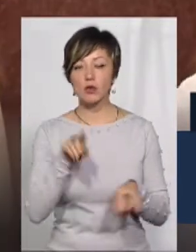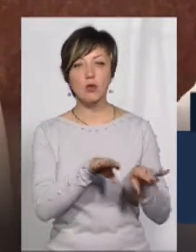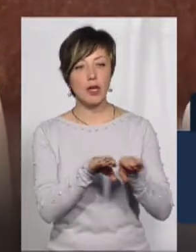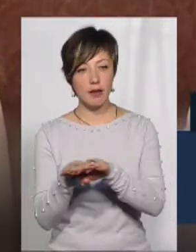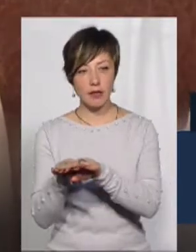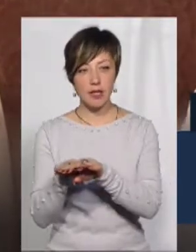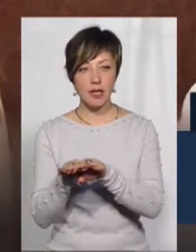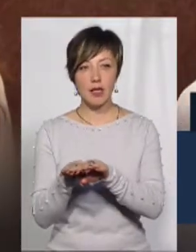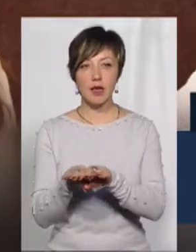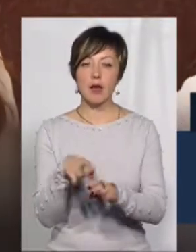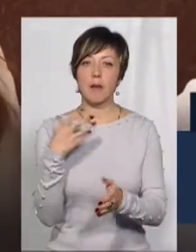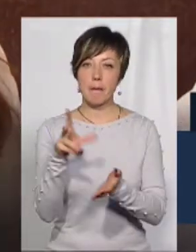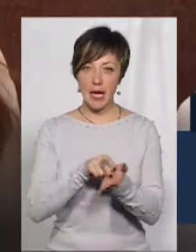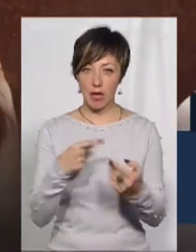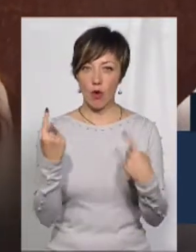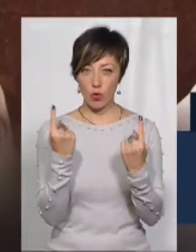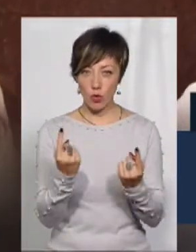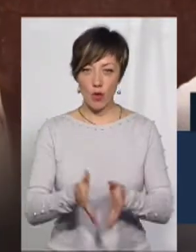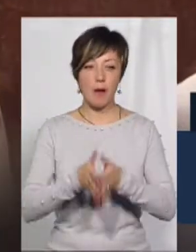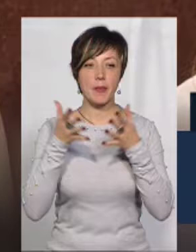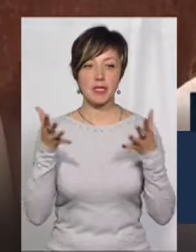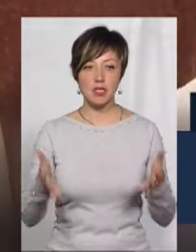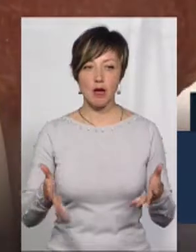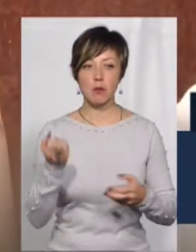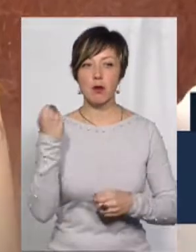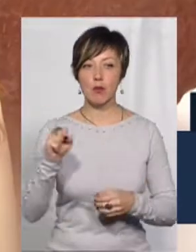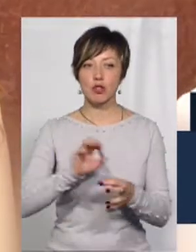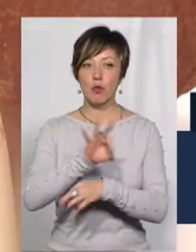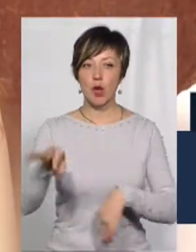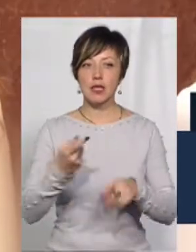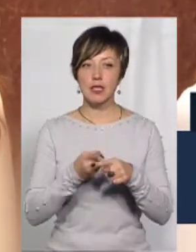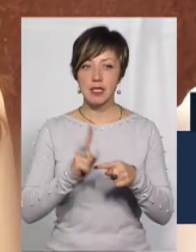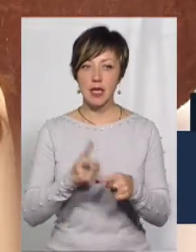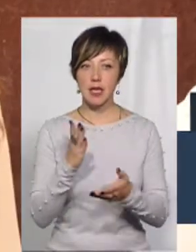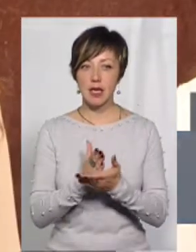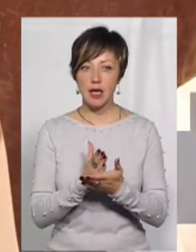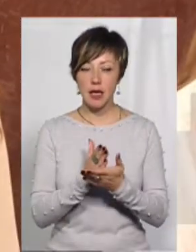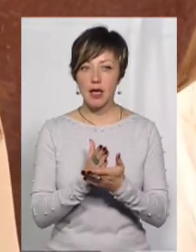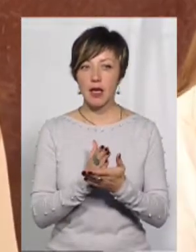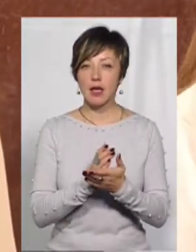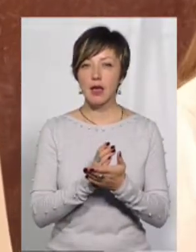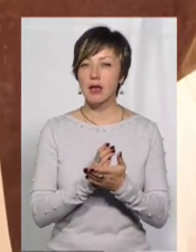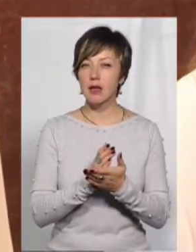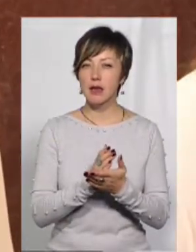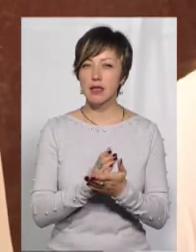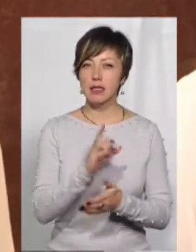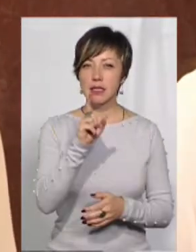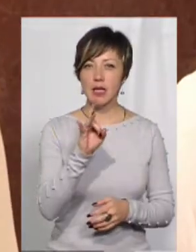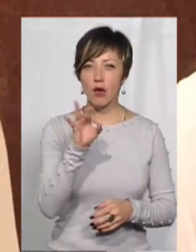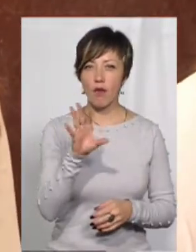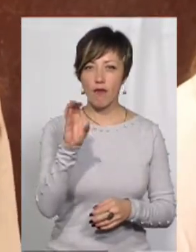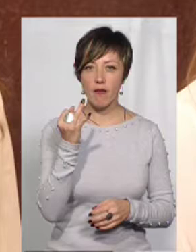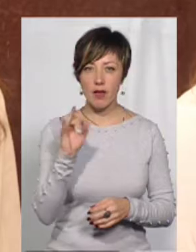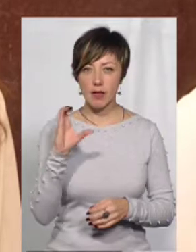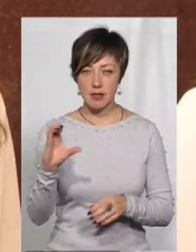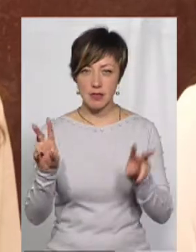рівні. Прикладом одного з таких наймасштабніших і переможних проєктів – це є Zero Waste. Zero Waste – це нуль відходів, де